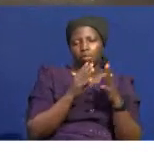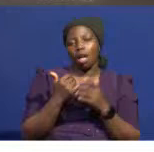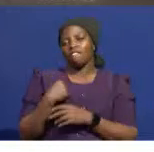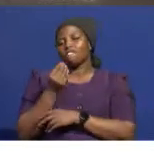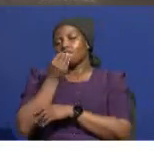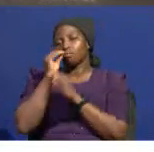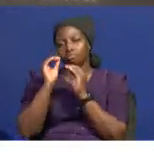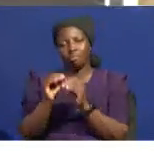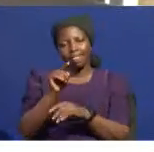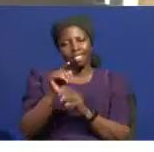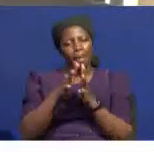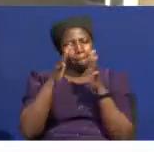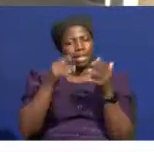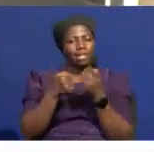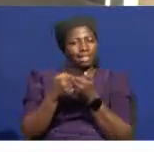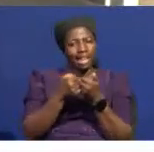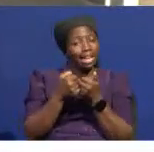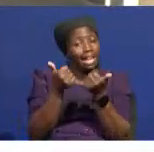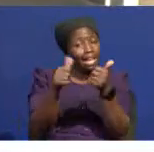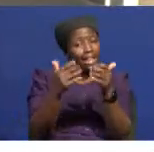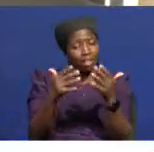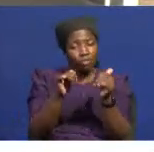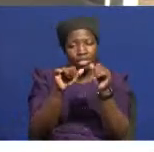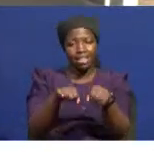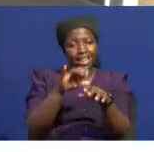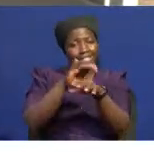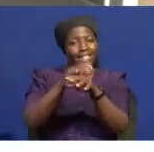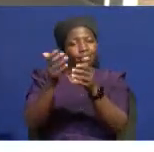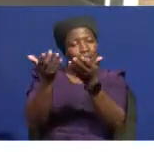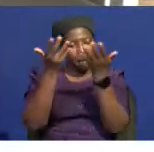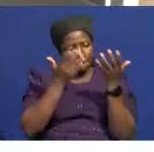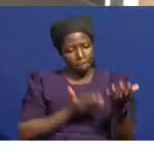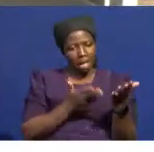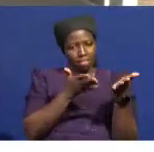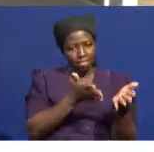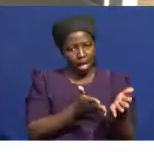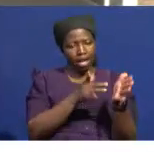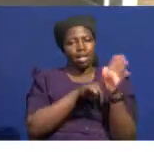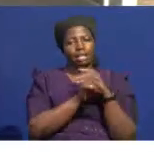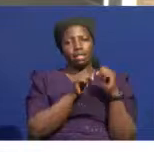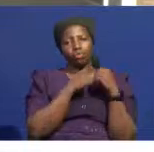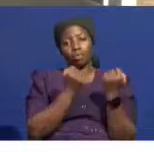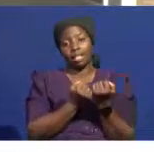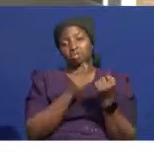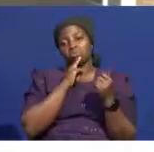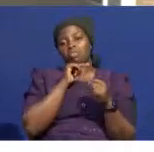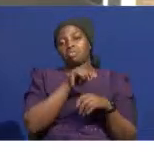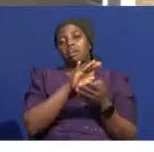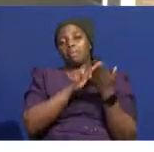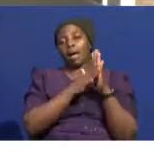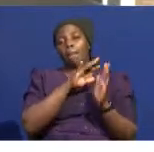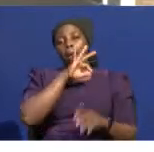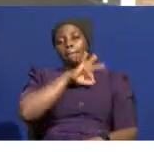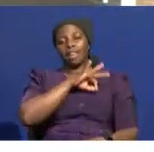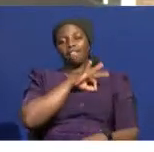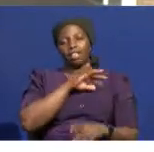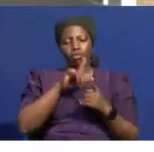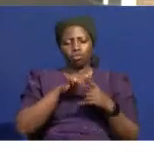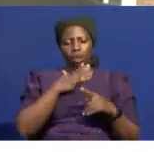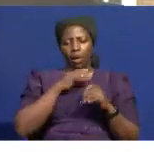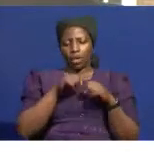challenge inakuanga kubwa. Kitu chochote wanazopata huko wanaweza kuja kuleta huko mtaa. Naona kuwa ni big plus kwa community yetu.